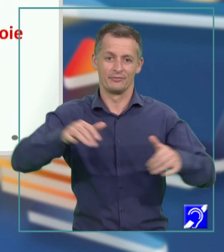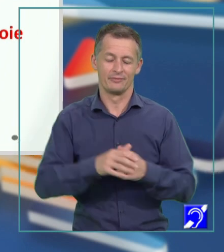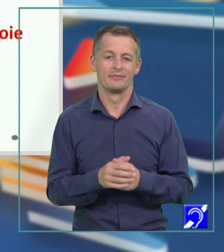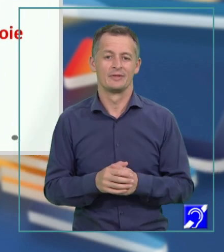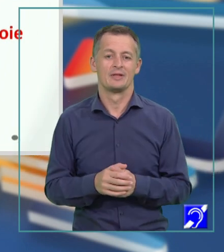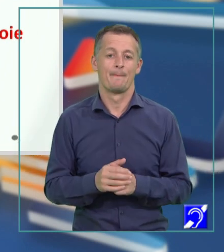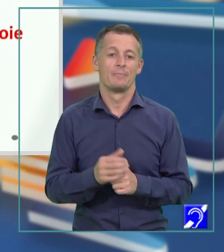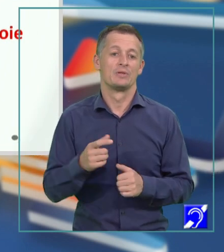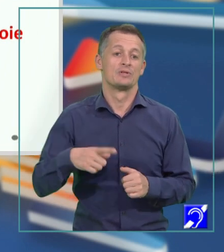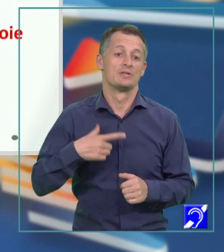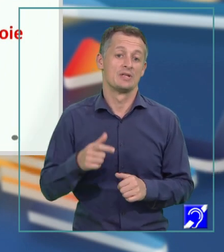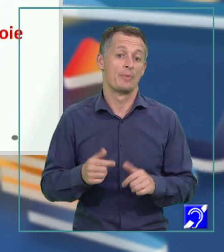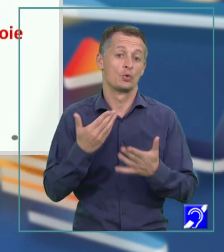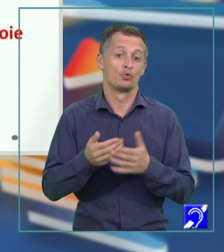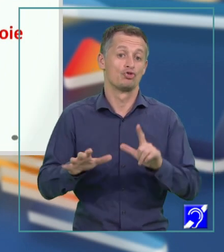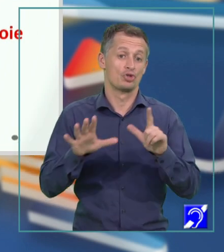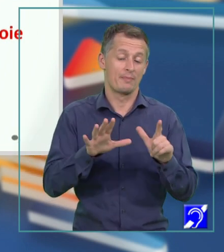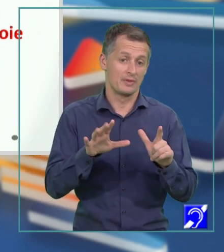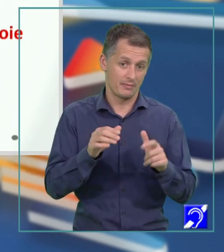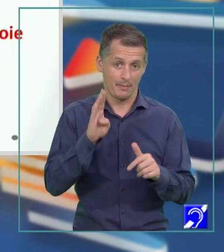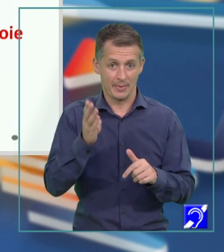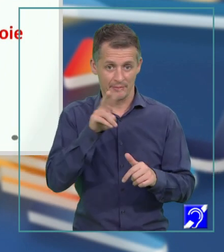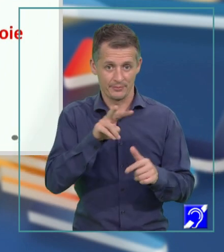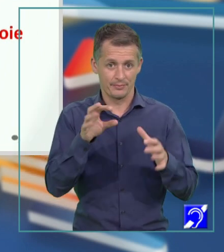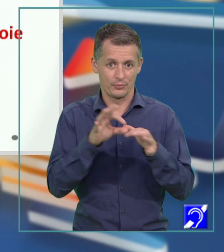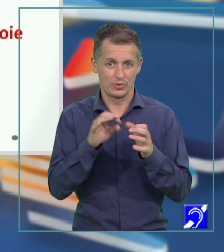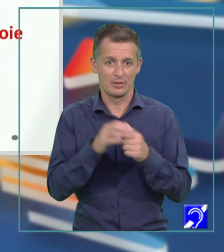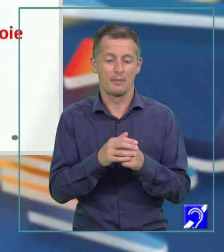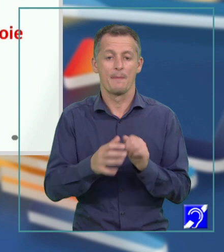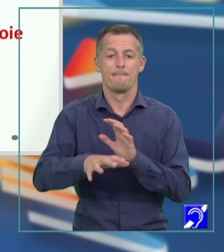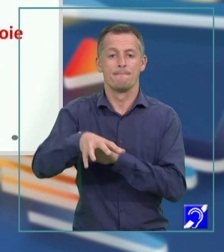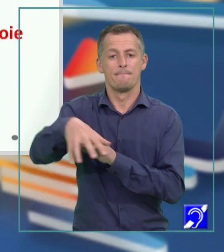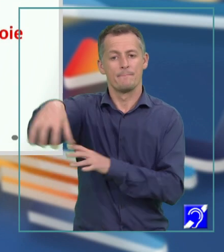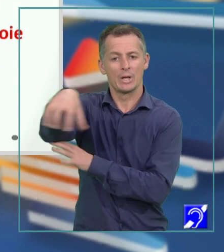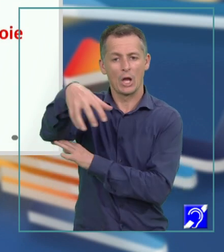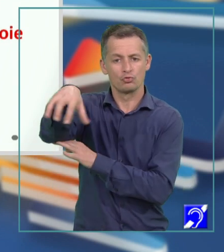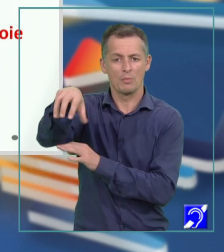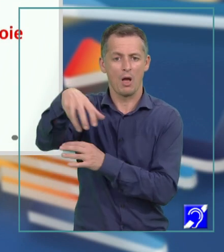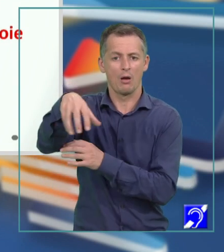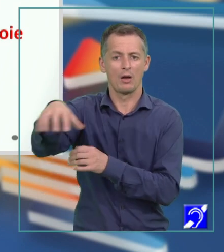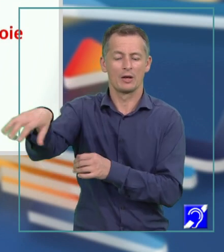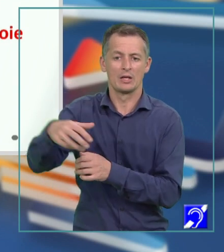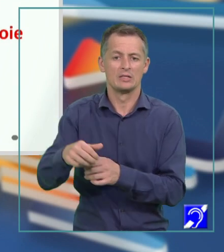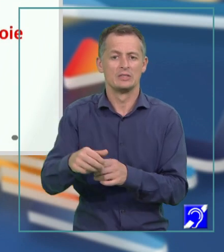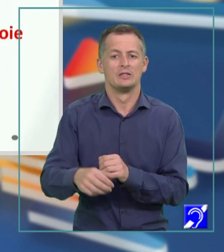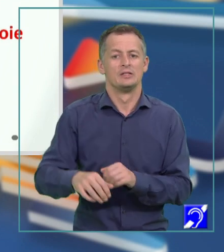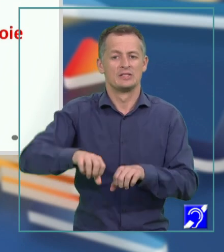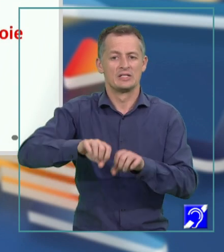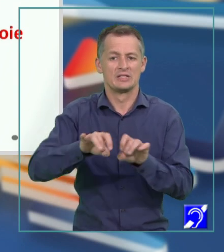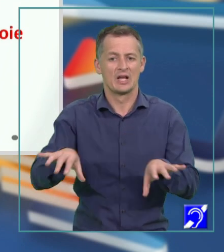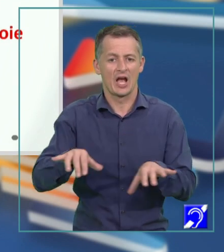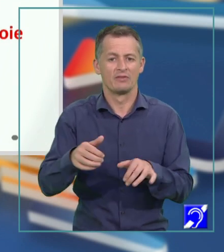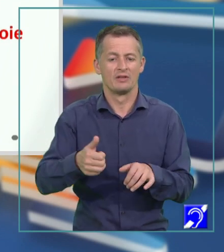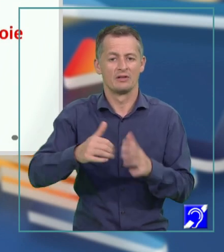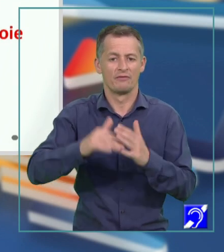deci B7. Brațul macaralei de pe șantierul vecin s-a stricat ieri. Ce reprezintă brațul macaralei?